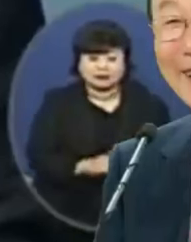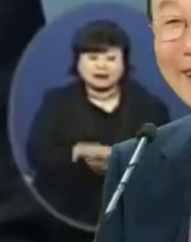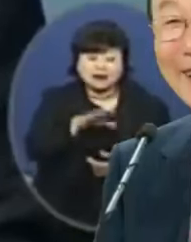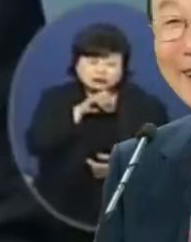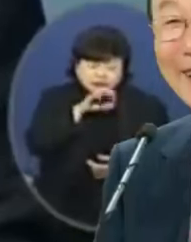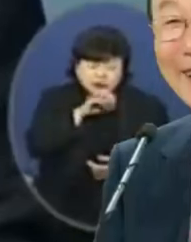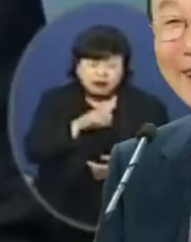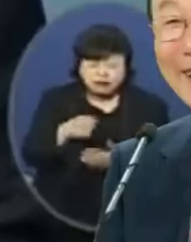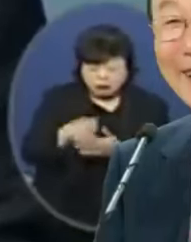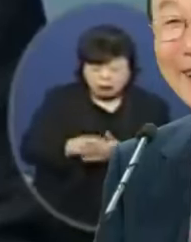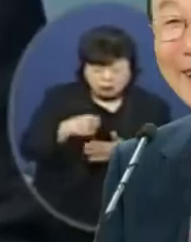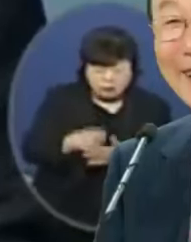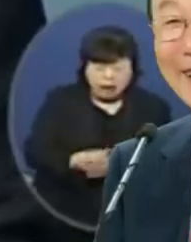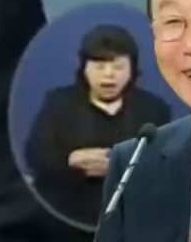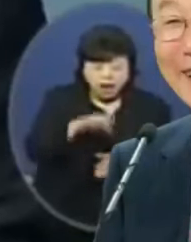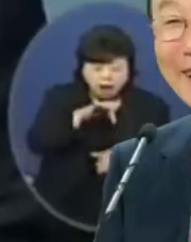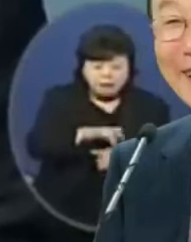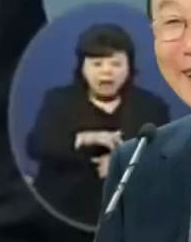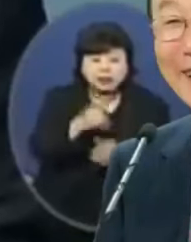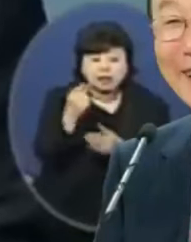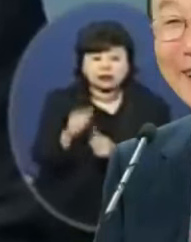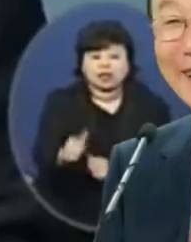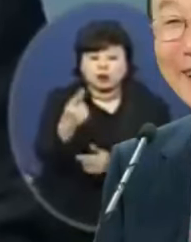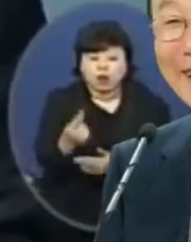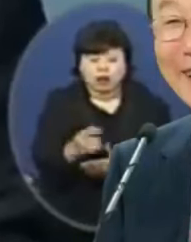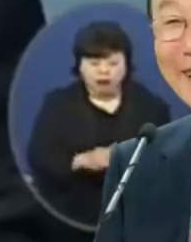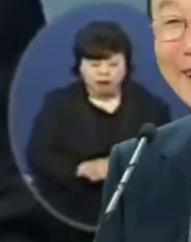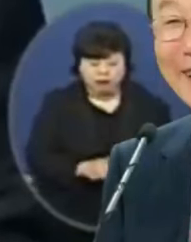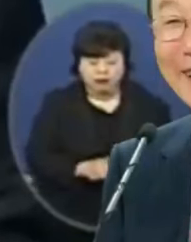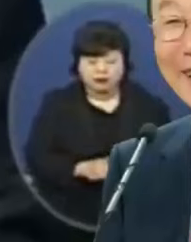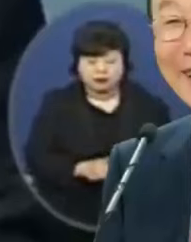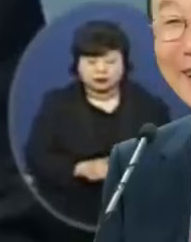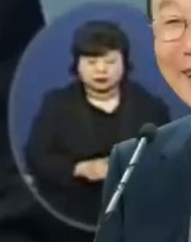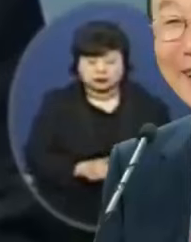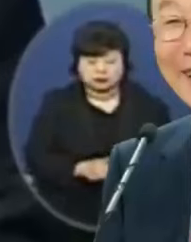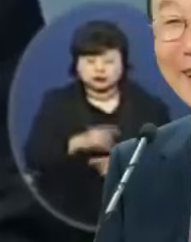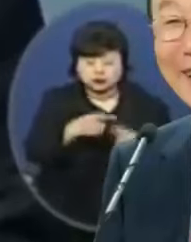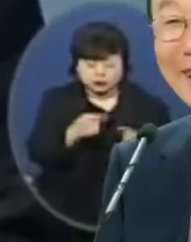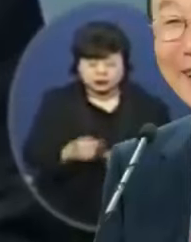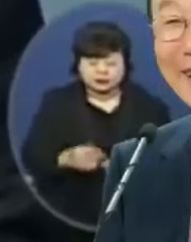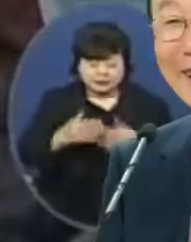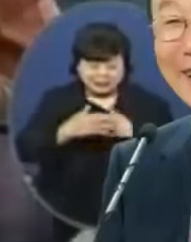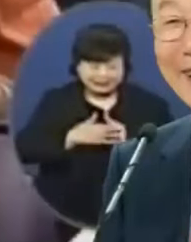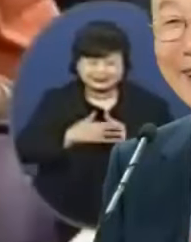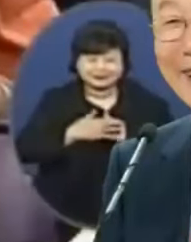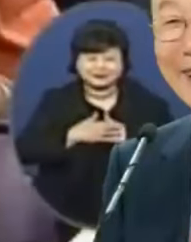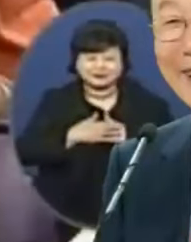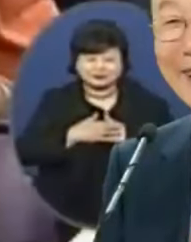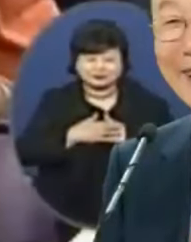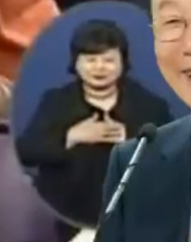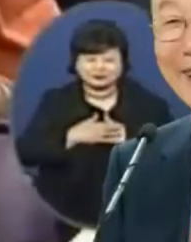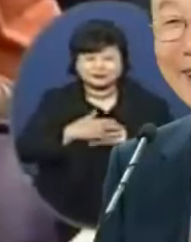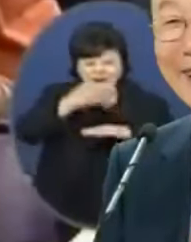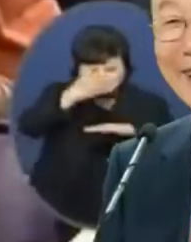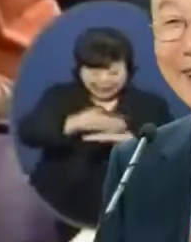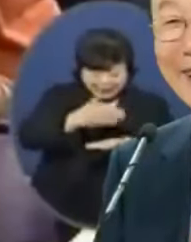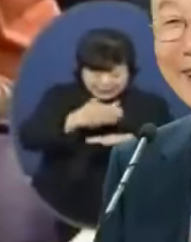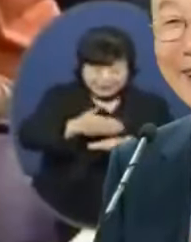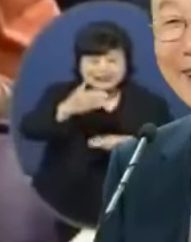원망과 불평을 하면 마귀와 사탄이 따라오는 것입니다. 한번 따라 말씀해주세요. 나는